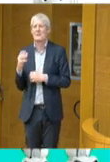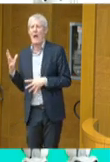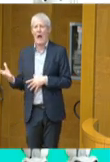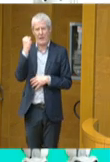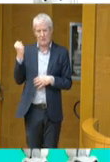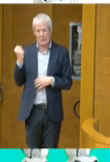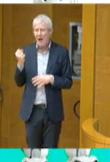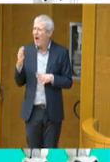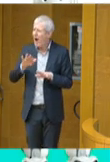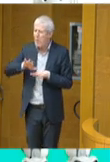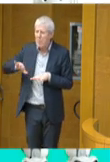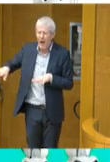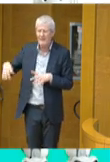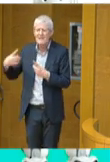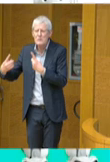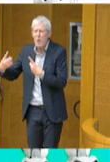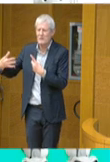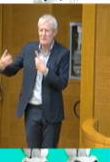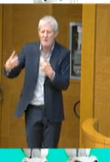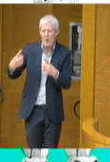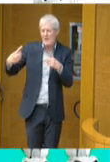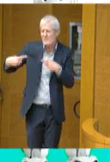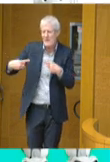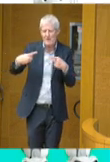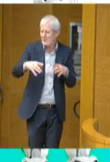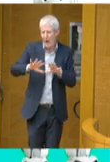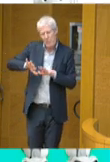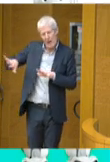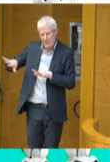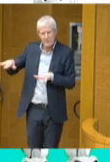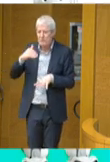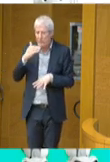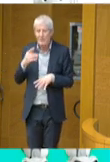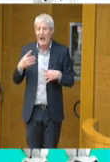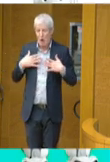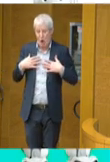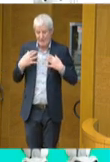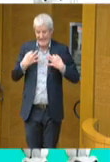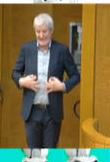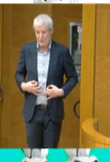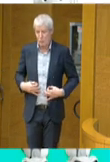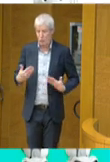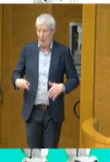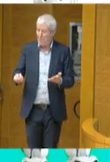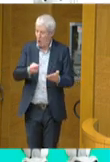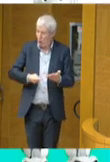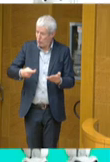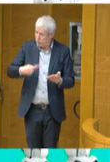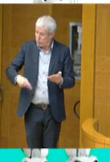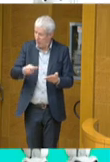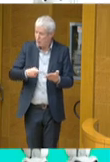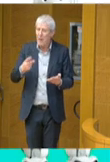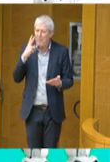potenziale, indipendentemente dalle circostanze e dalle sfide affrontate. Il nostro istituto ha realizzato questo progetto che